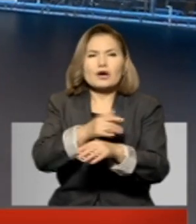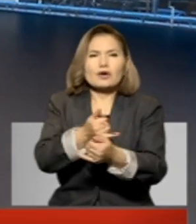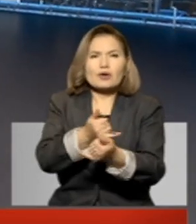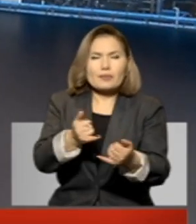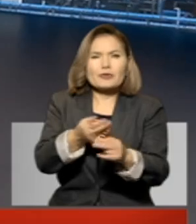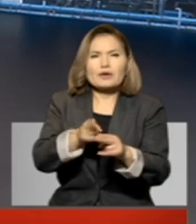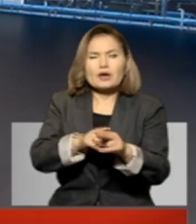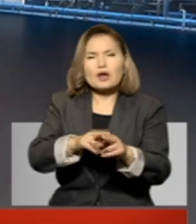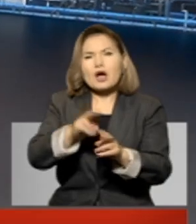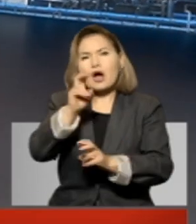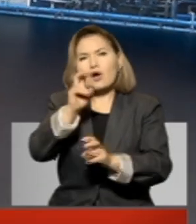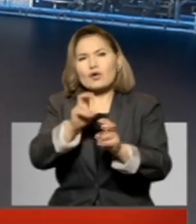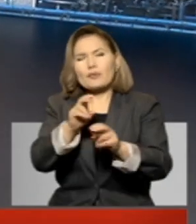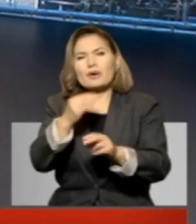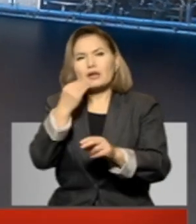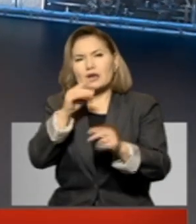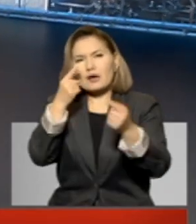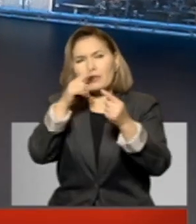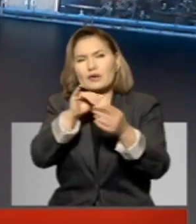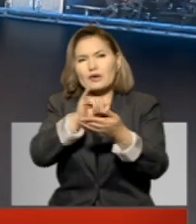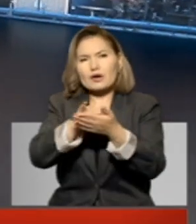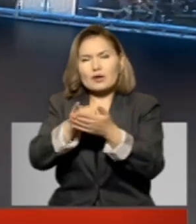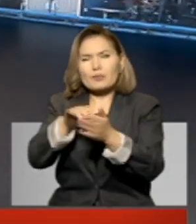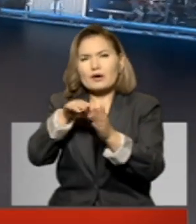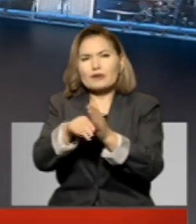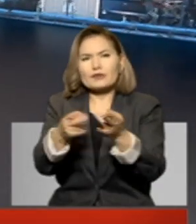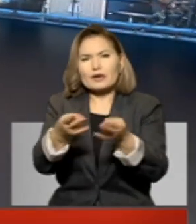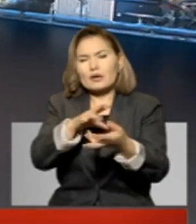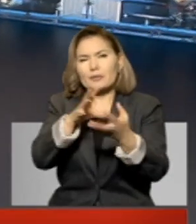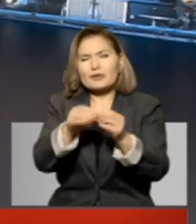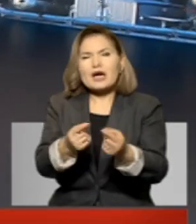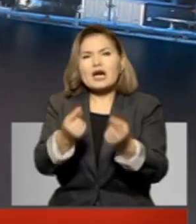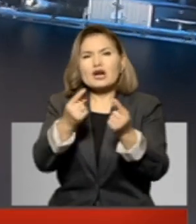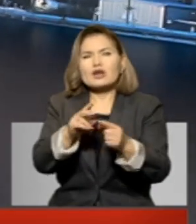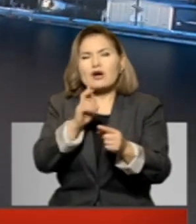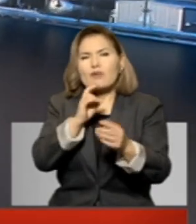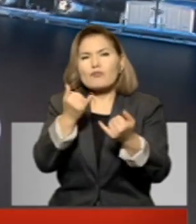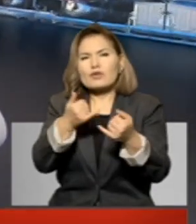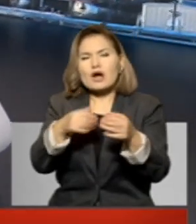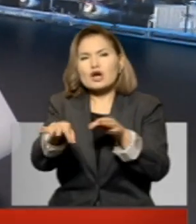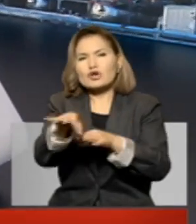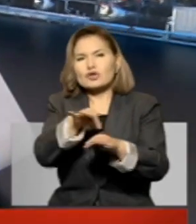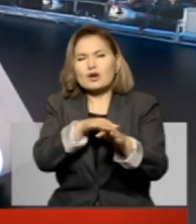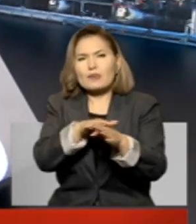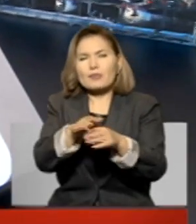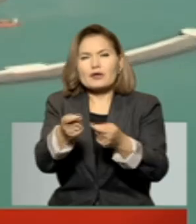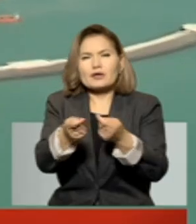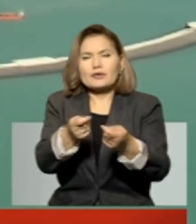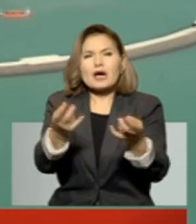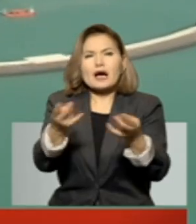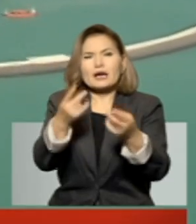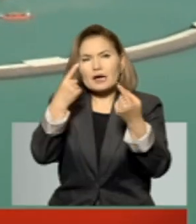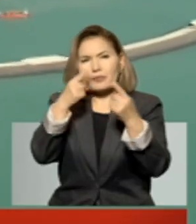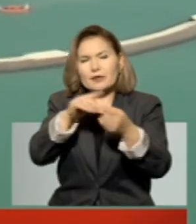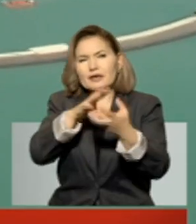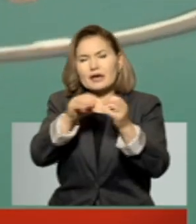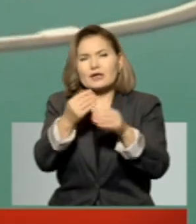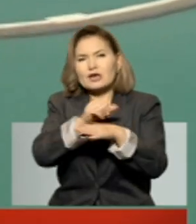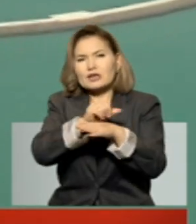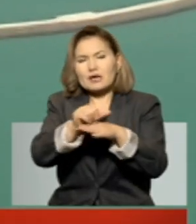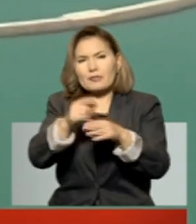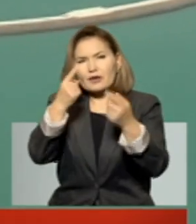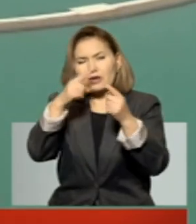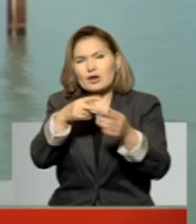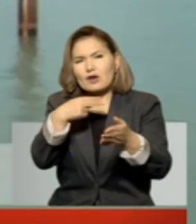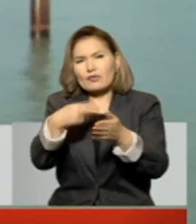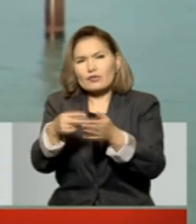мен құрғылардың жоғары технологиялық түрлері қажет. Үш ірі мұнай жобасының операторлары бұрын қажетті технологияларды сырттан